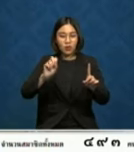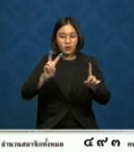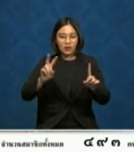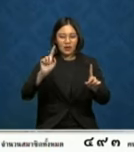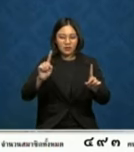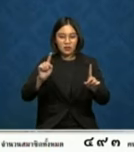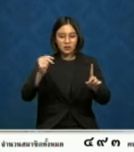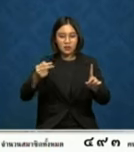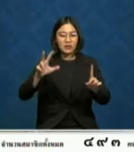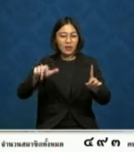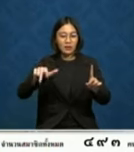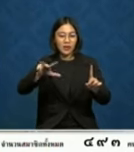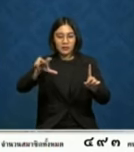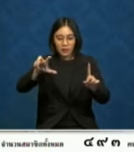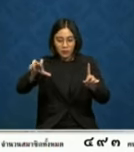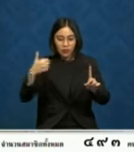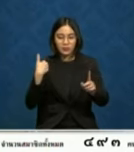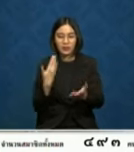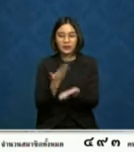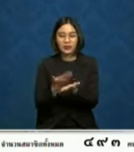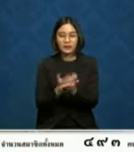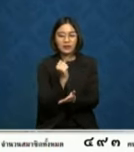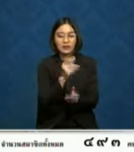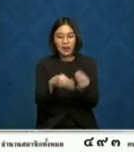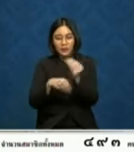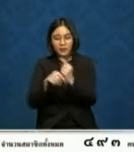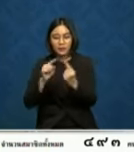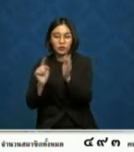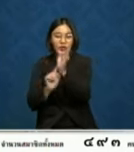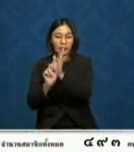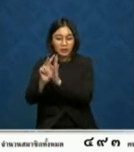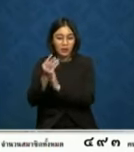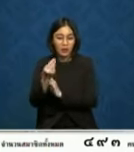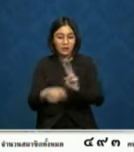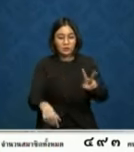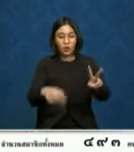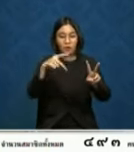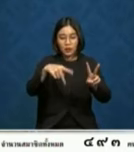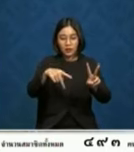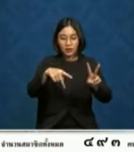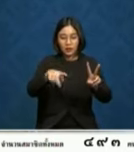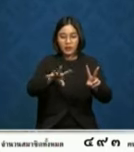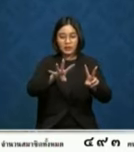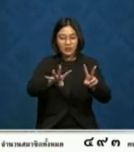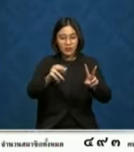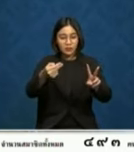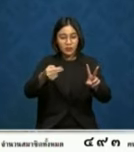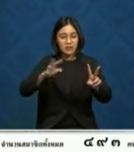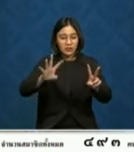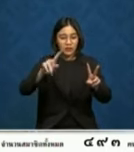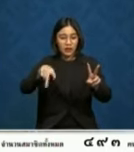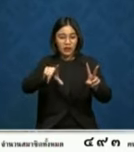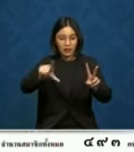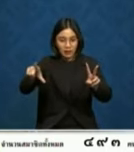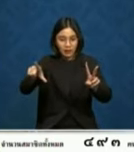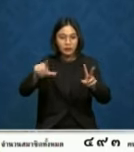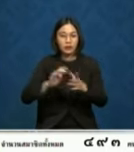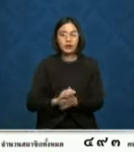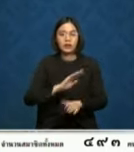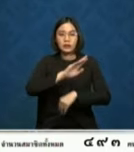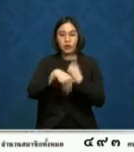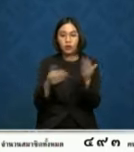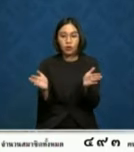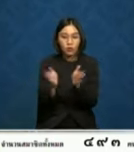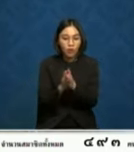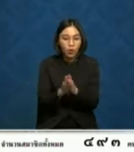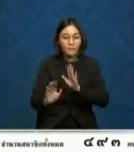23300บาทและยังมีค่าใช้จ่ายเพิ่มเติมในเฟสที่ 2อีก 2, 44,000ล้านบาทรวมแล้ว